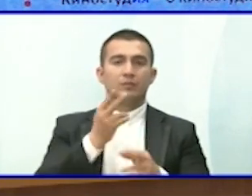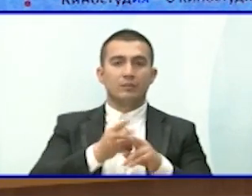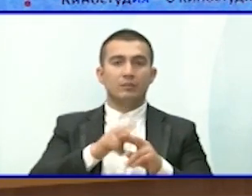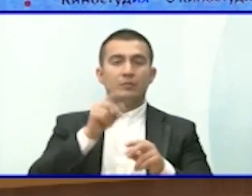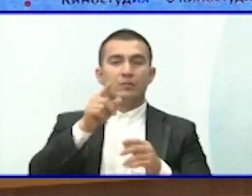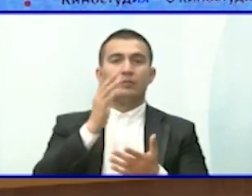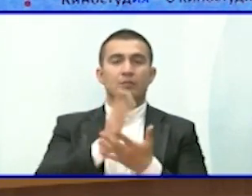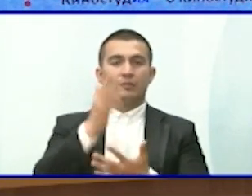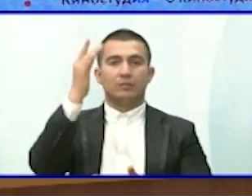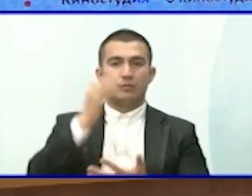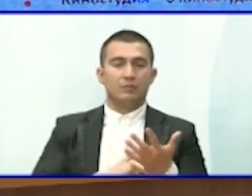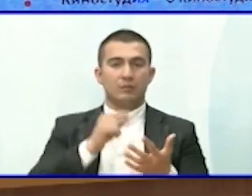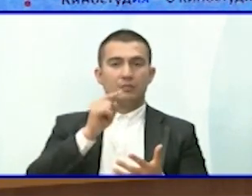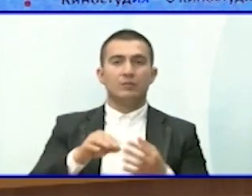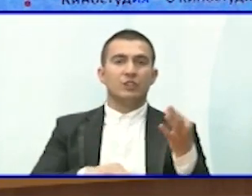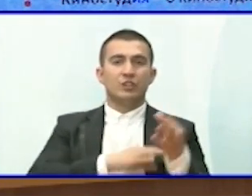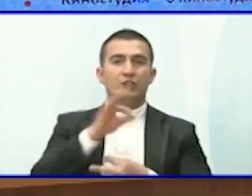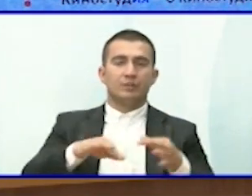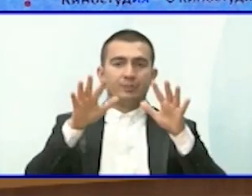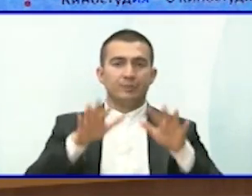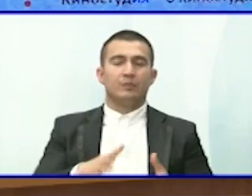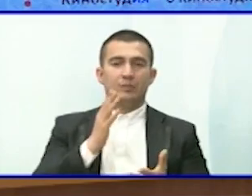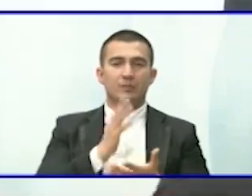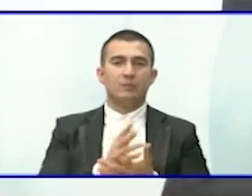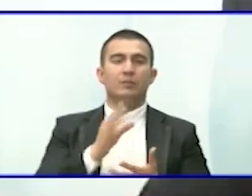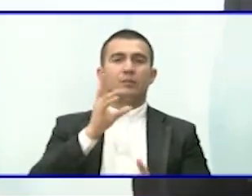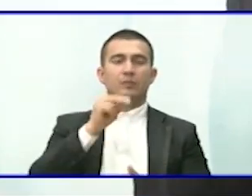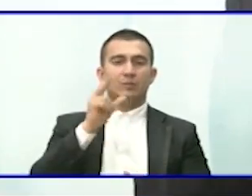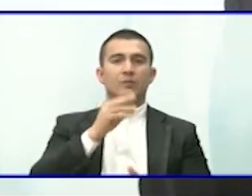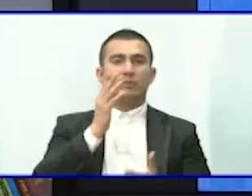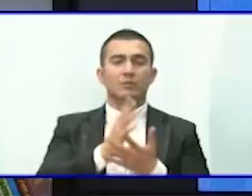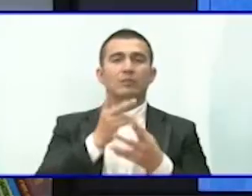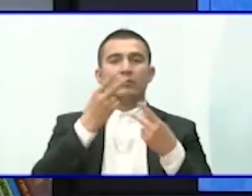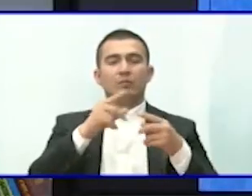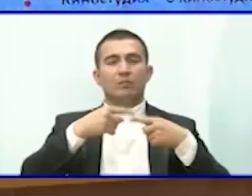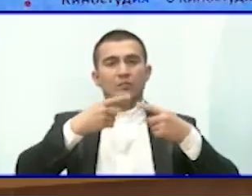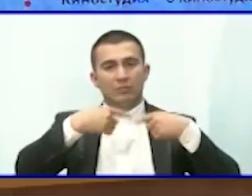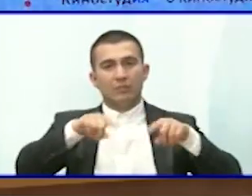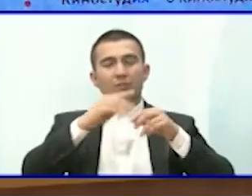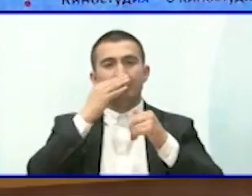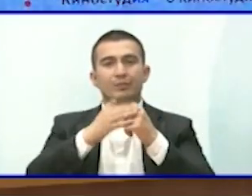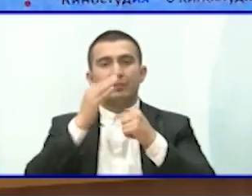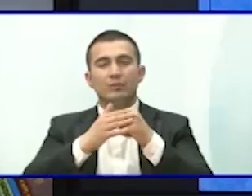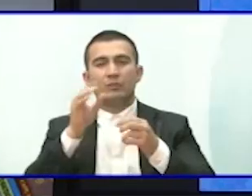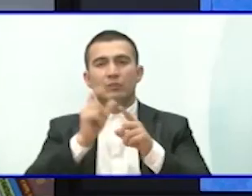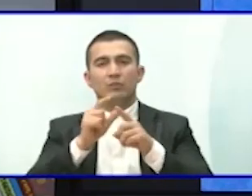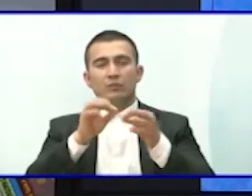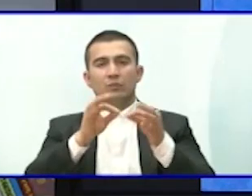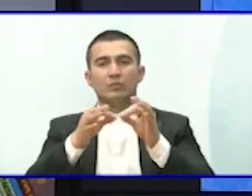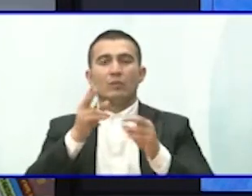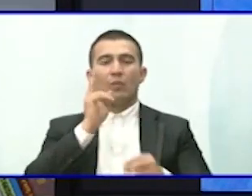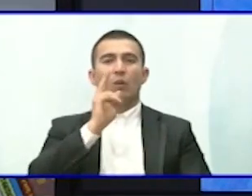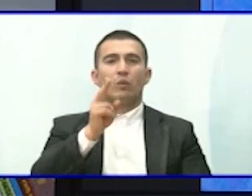есть и личные местоимения и существительные в именительном падеже которые отвечают на вопрос